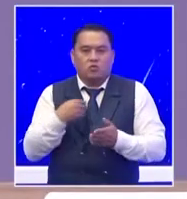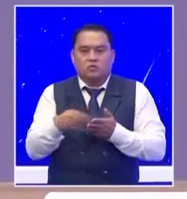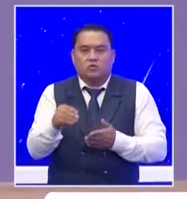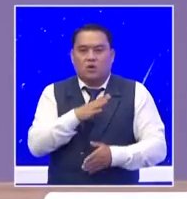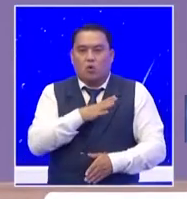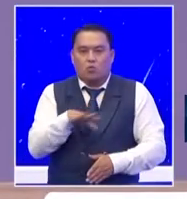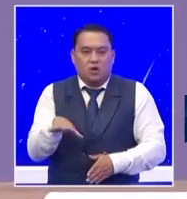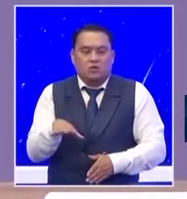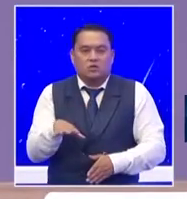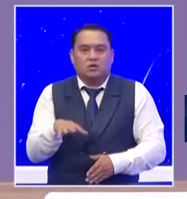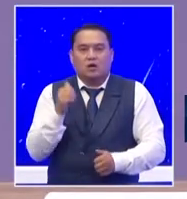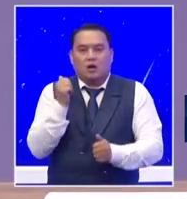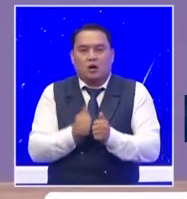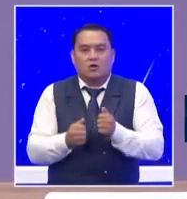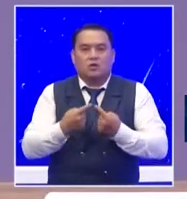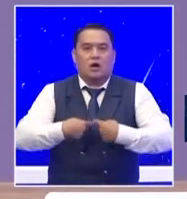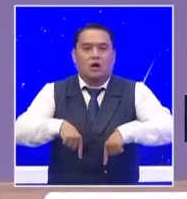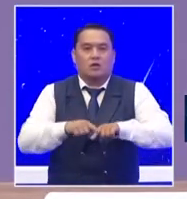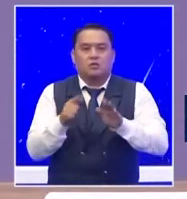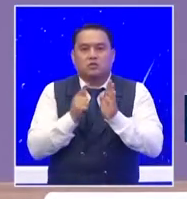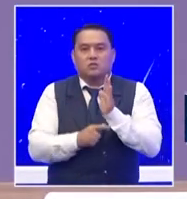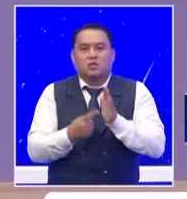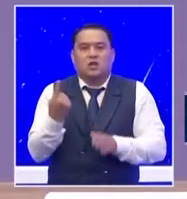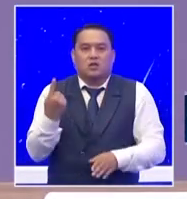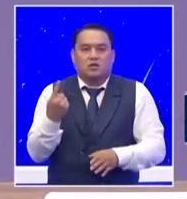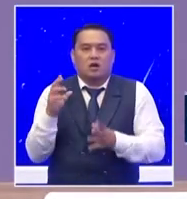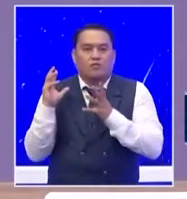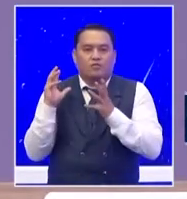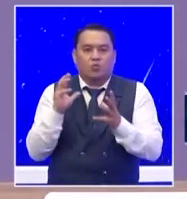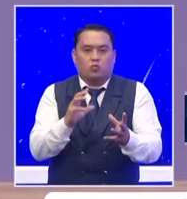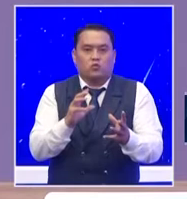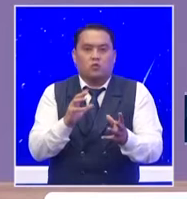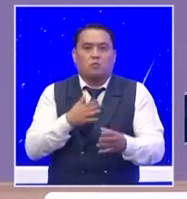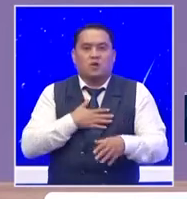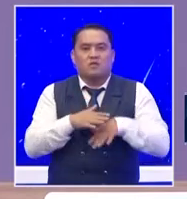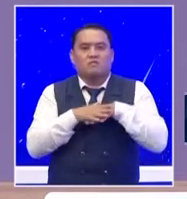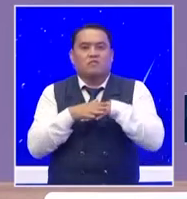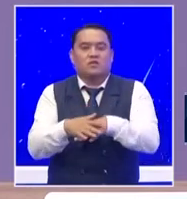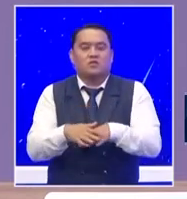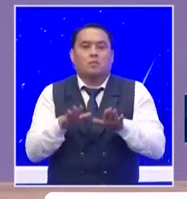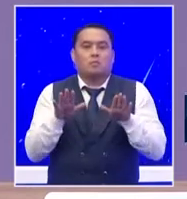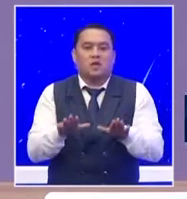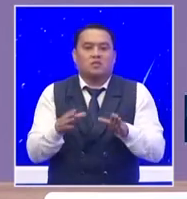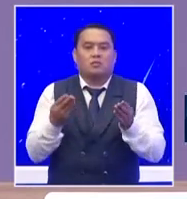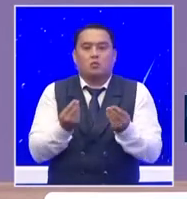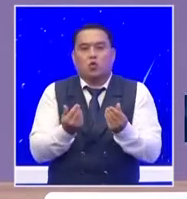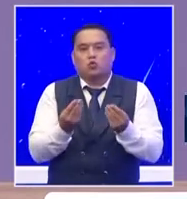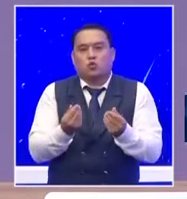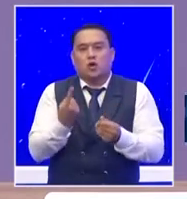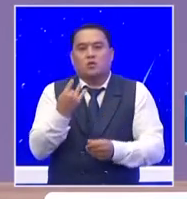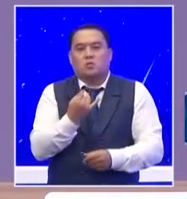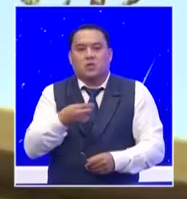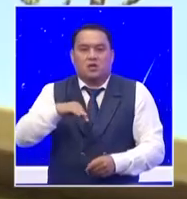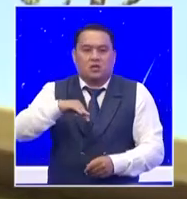закупались, вот каждая организация, а сейчас 71 автобус мы выделили с местного бюджета, почти